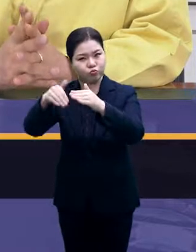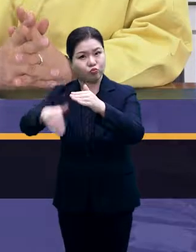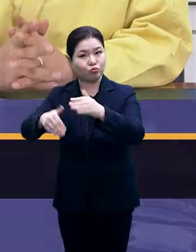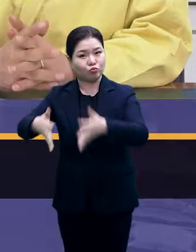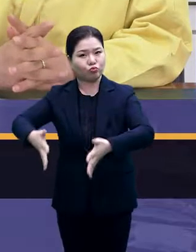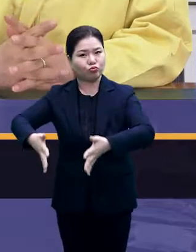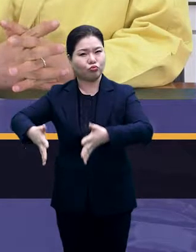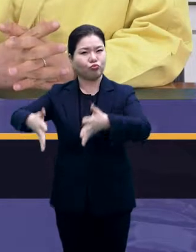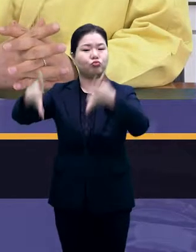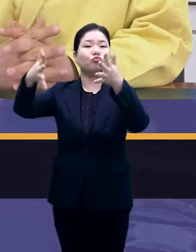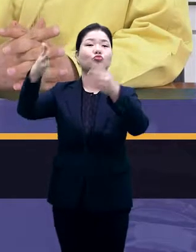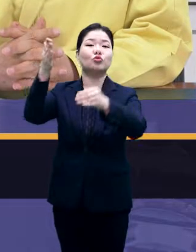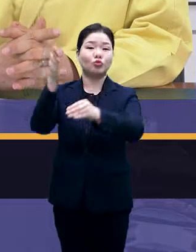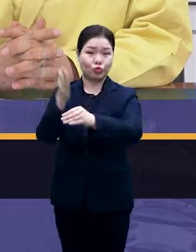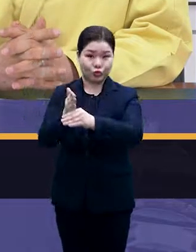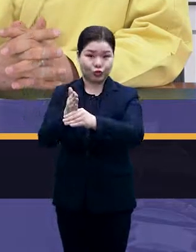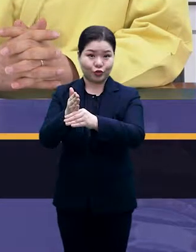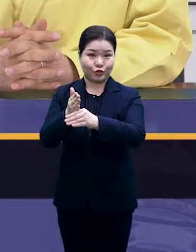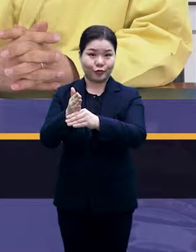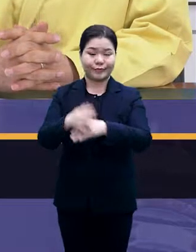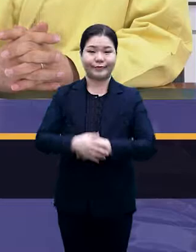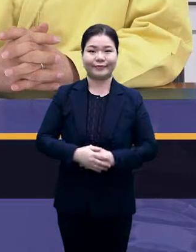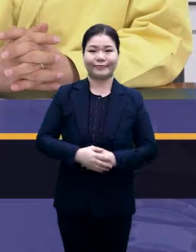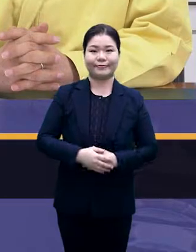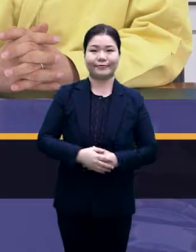공사가 한참 진행 중에 있습니다.